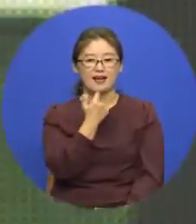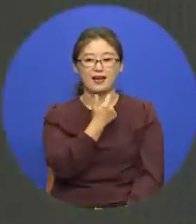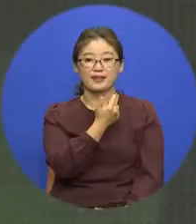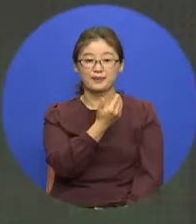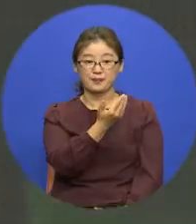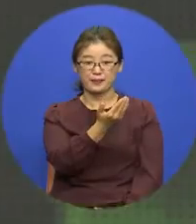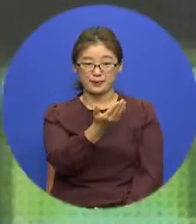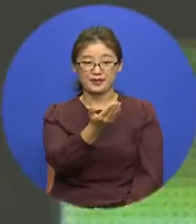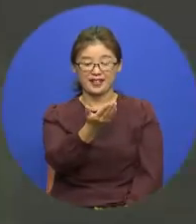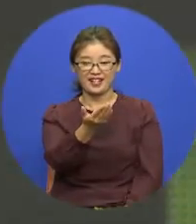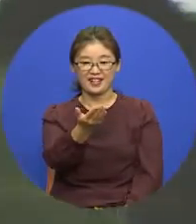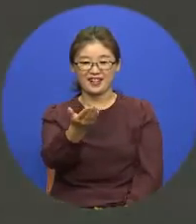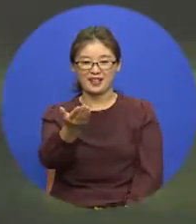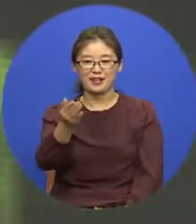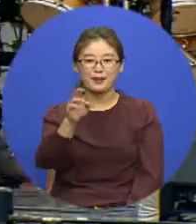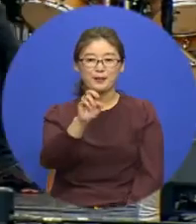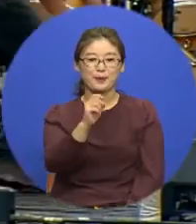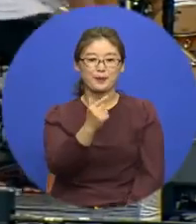그대는 뭔가